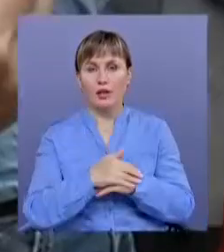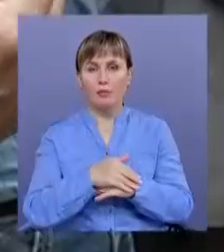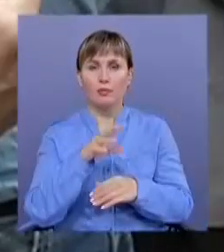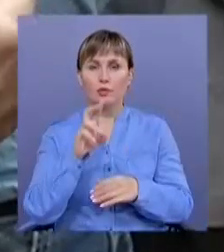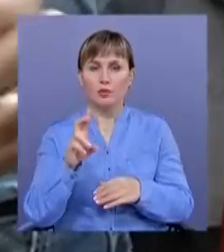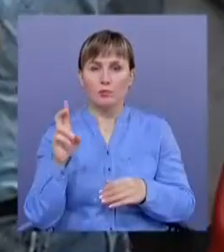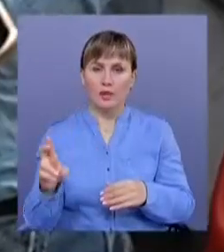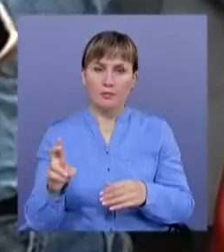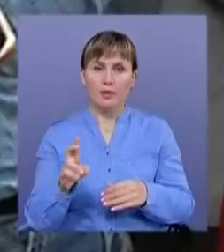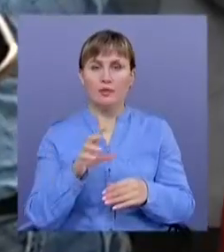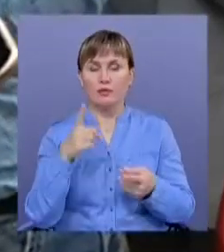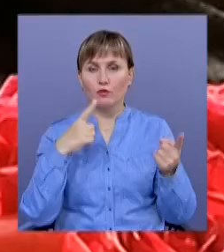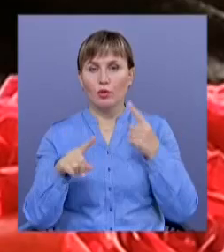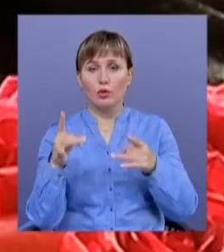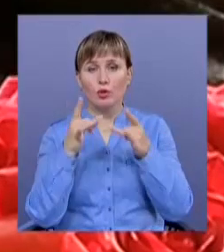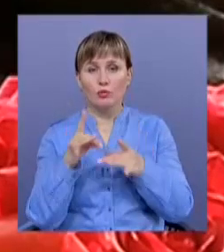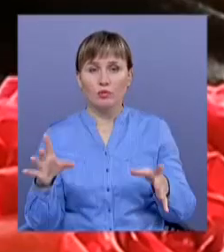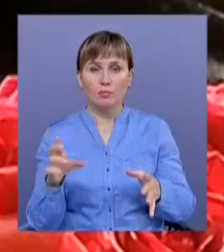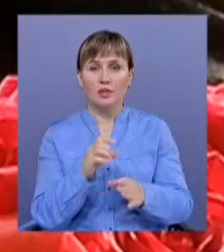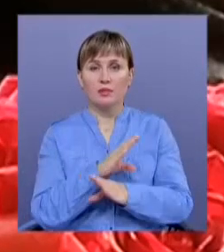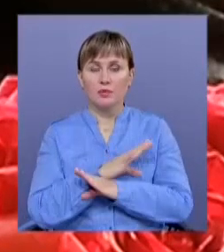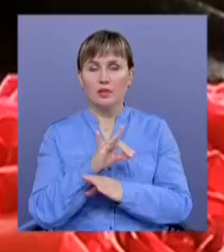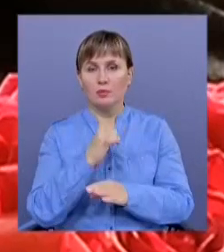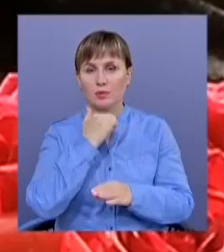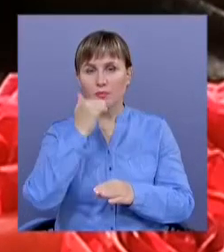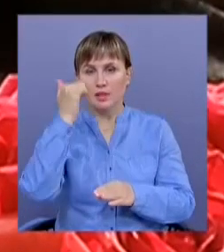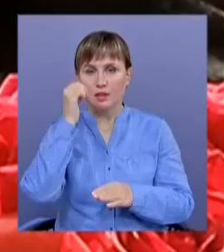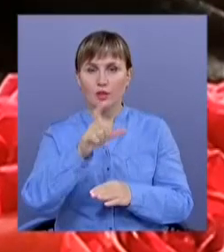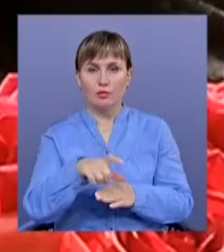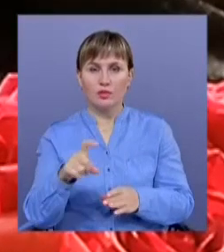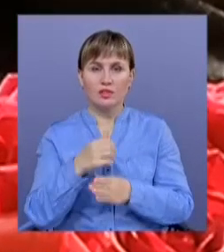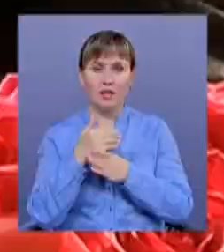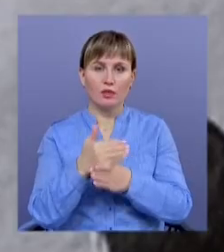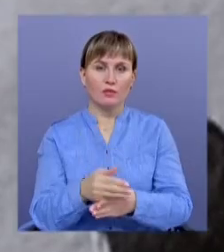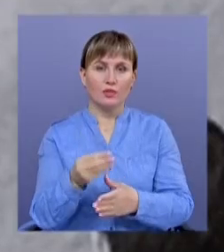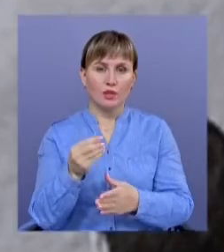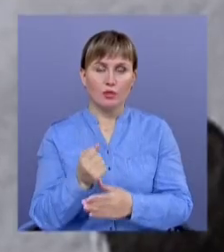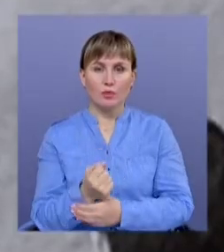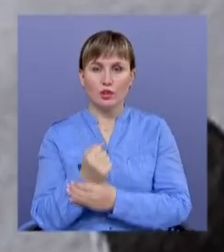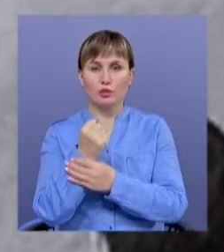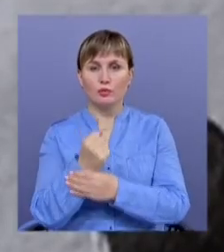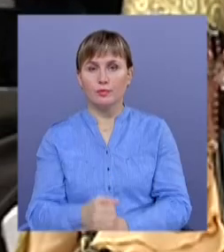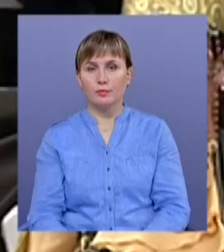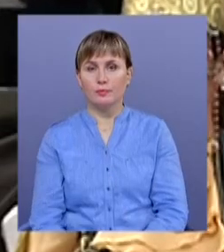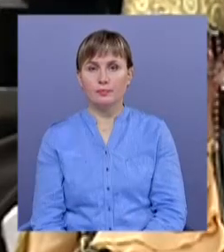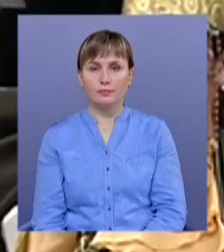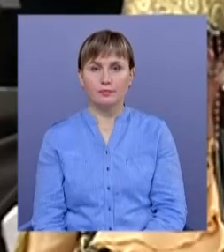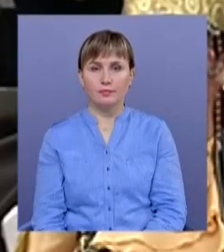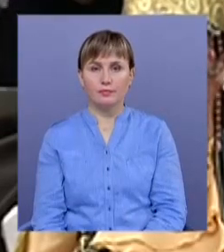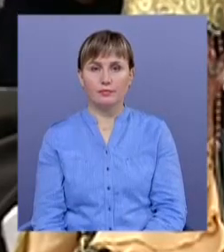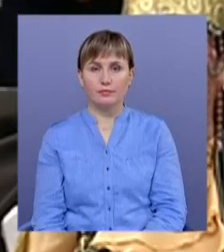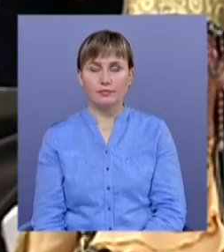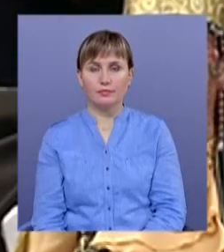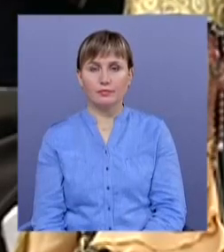отметил, что творчество кумира миллионов бессмертно, и поблагодарил меценатов за оказанную финансовую поддержку.